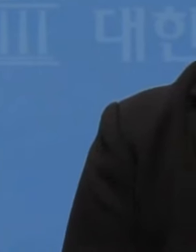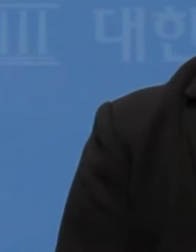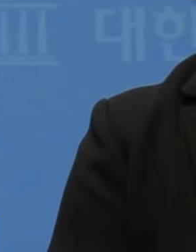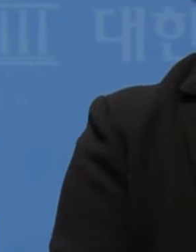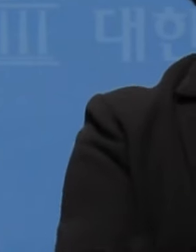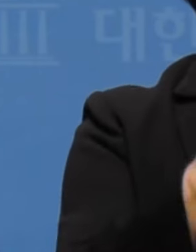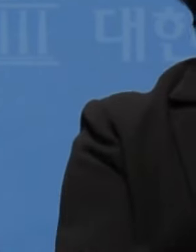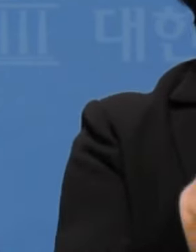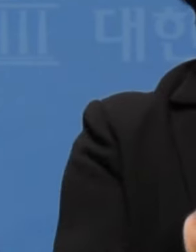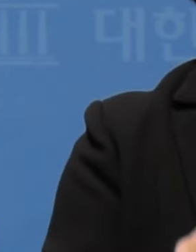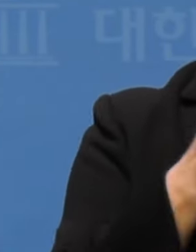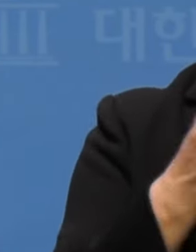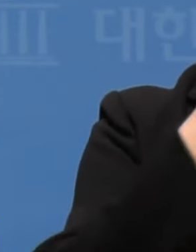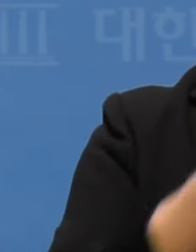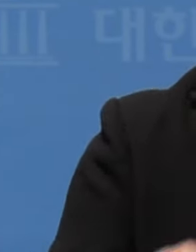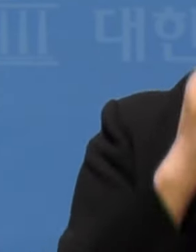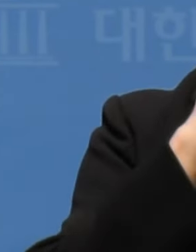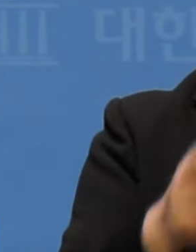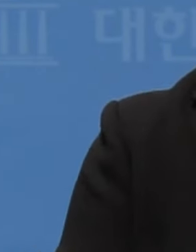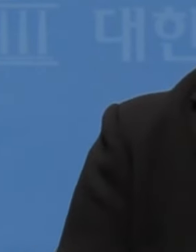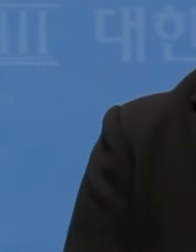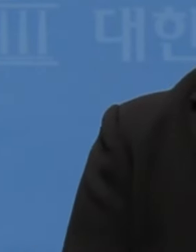산업 기밀 유출 피해는 심각한 수준입니다.